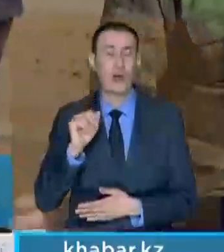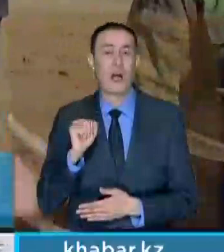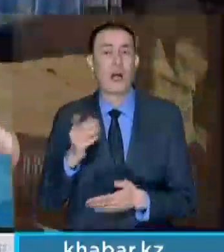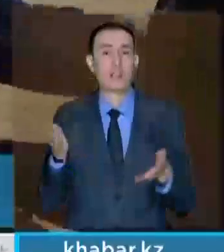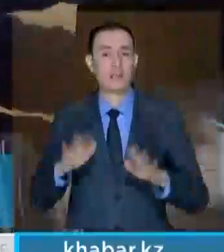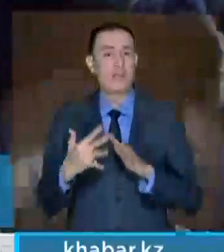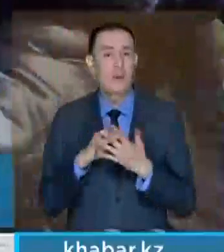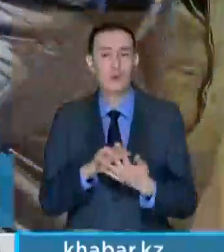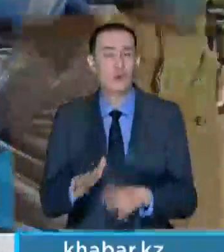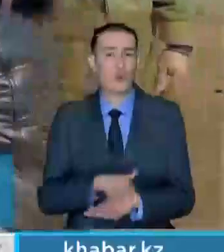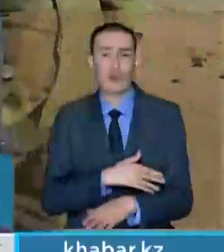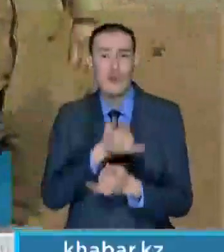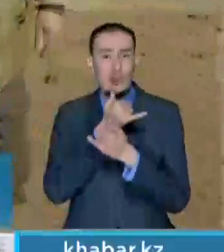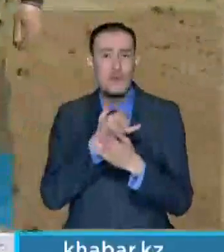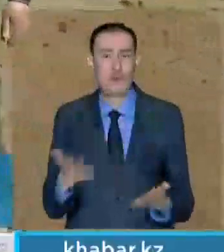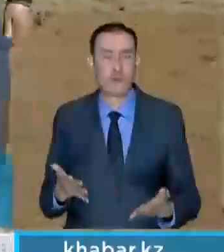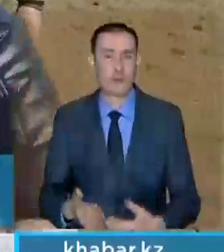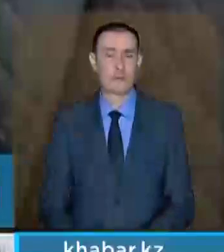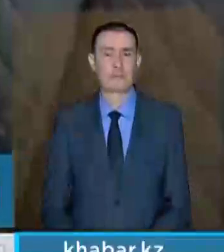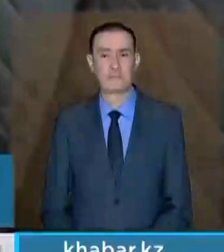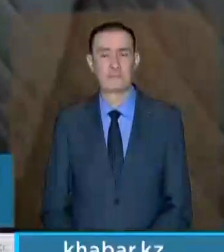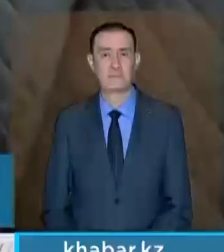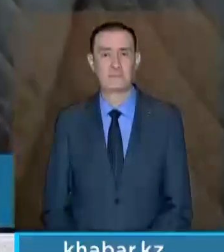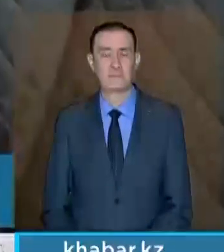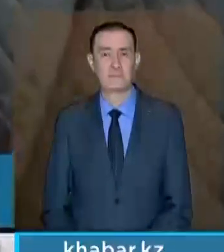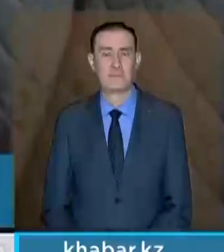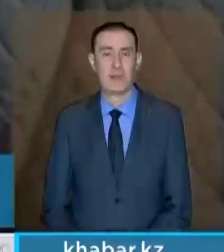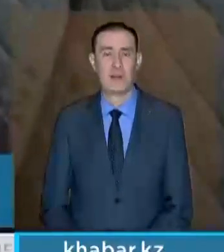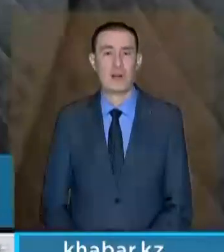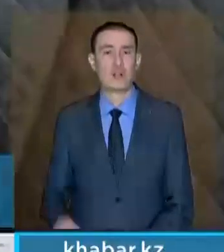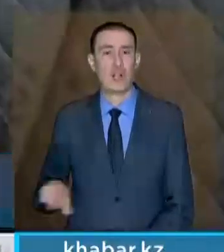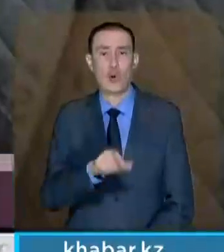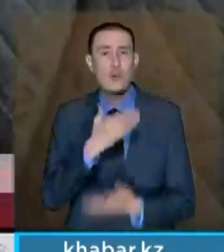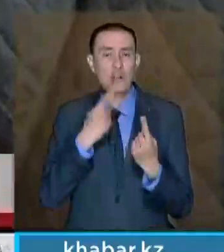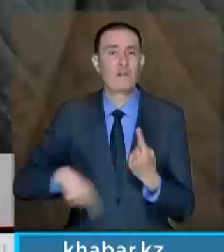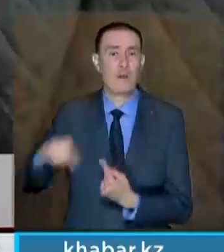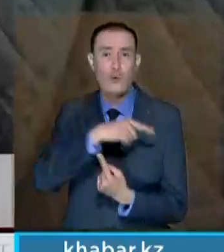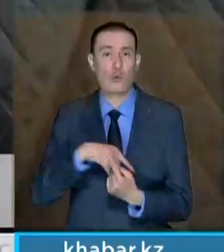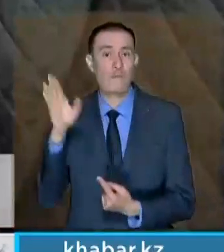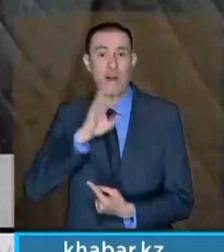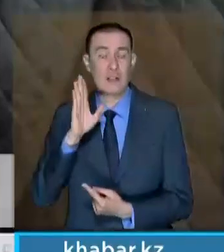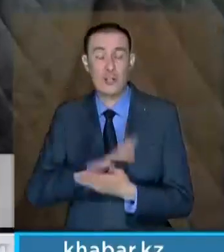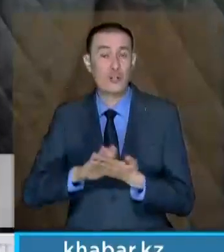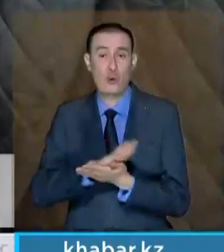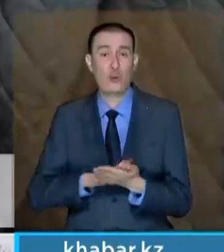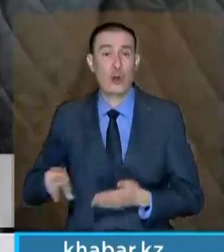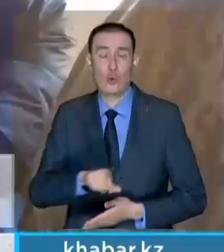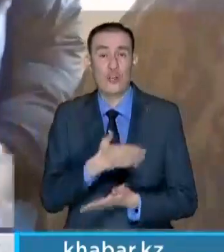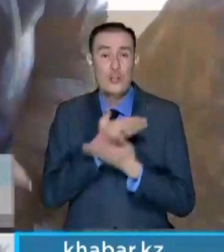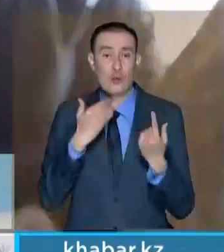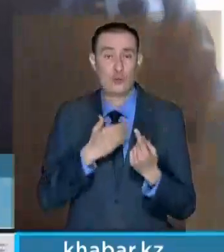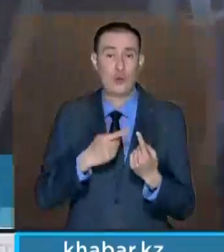оставаться в посёлке дольше семья сочла невозможным дороги нет вокруг моря никакого сообщения с внешним